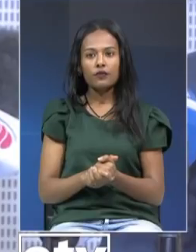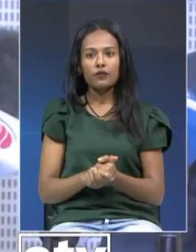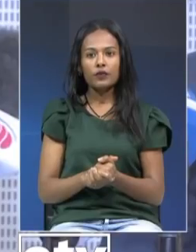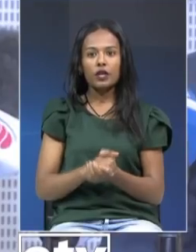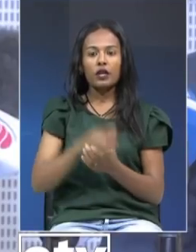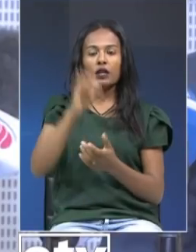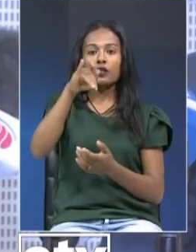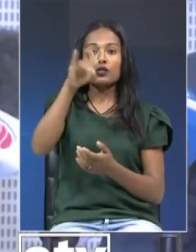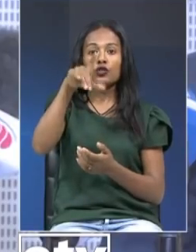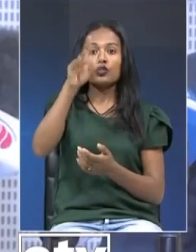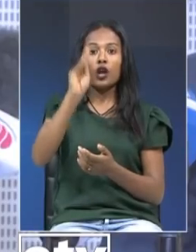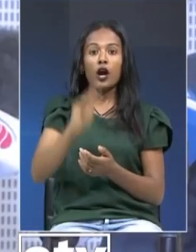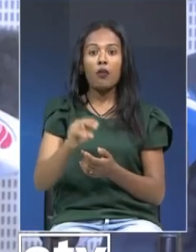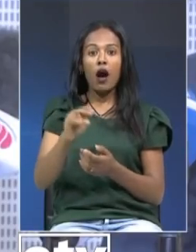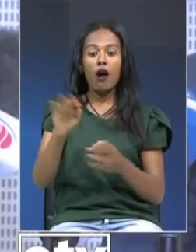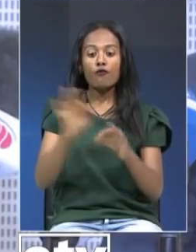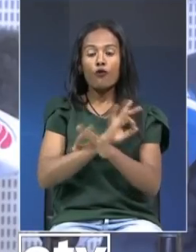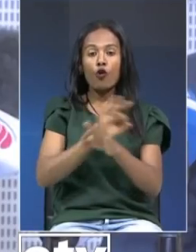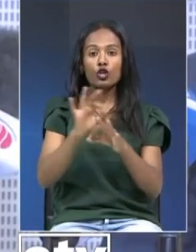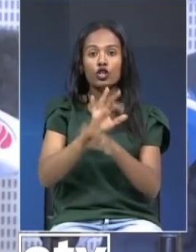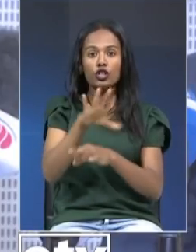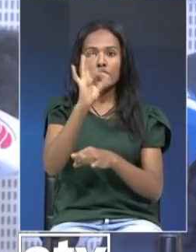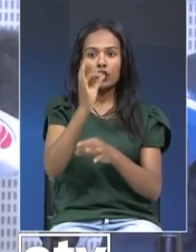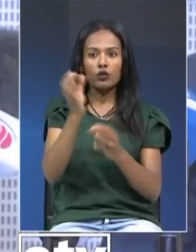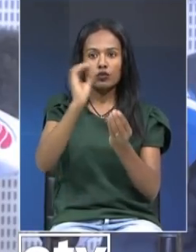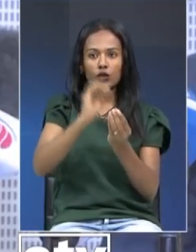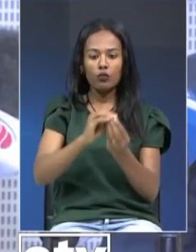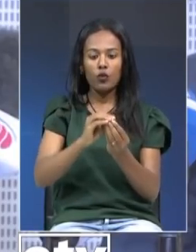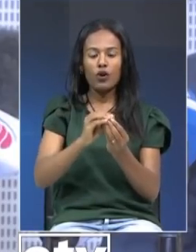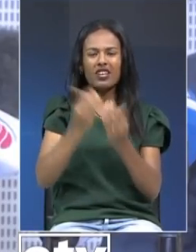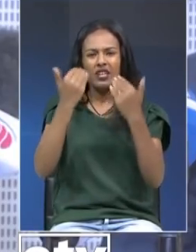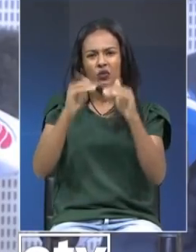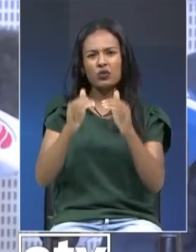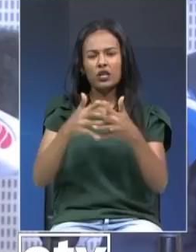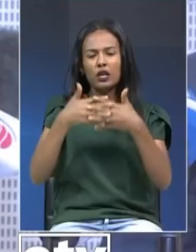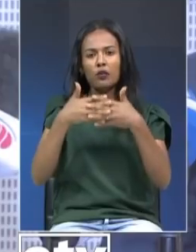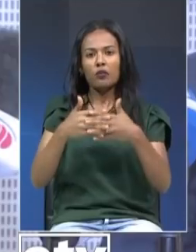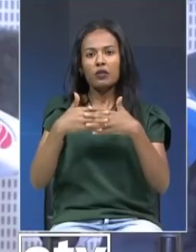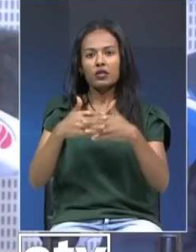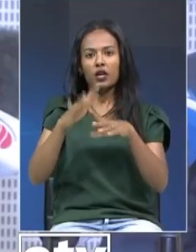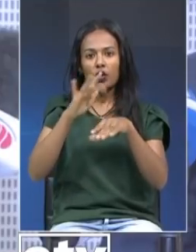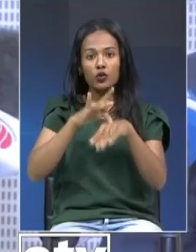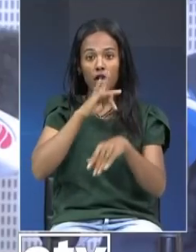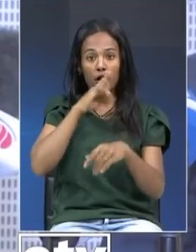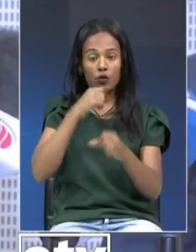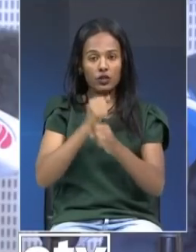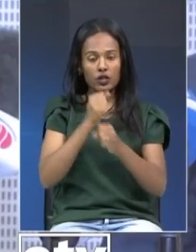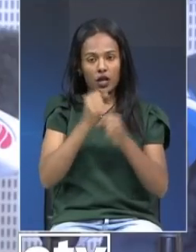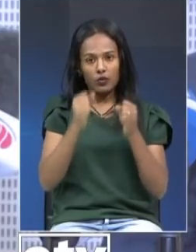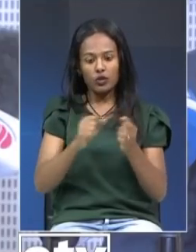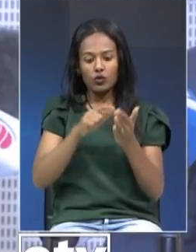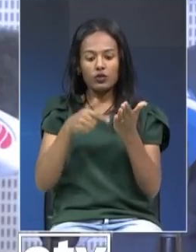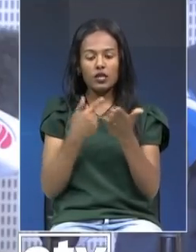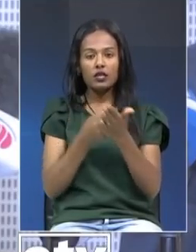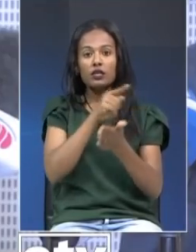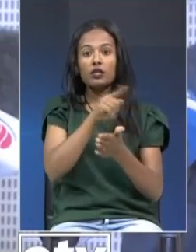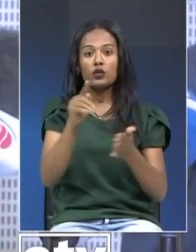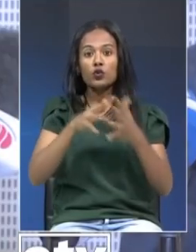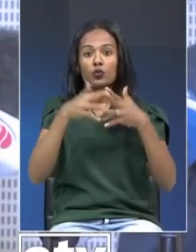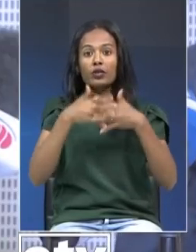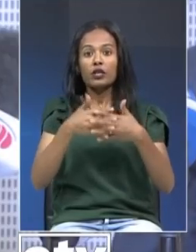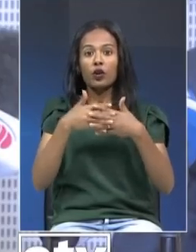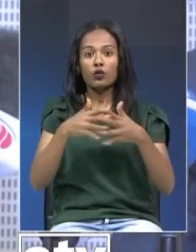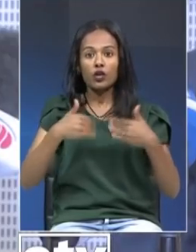ጃክማ ፋውንዴሽን የተገኘውንም ጨምሮ የተወሰነ መሳሪያዎች ላይ ነው ያ ሊሰራ የሚችለው። ስለዚህ እነሱ መሳሪያዎች